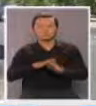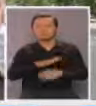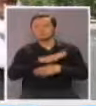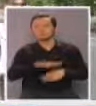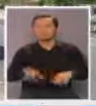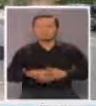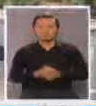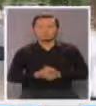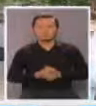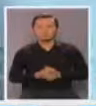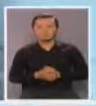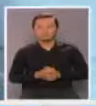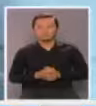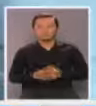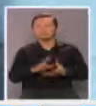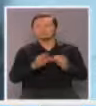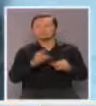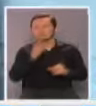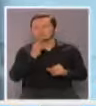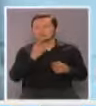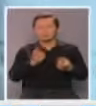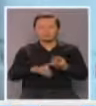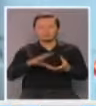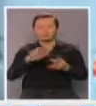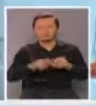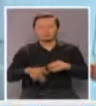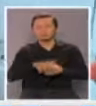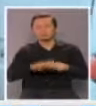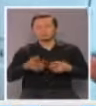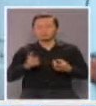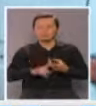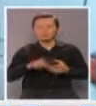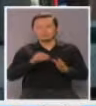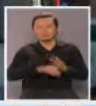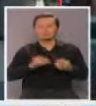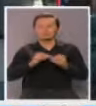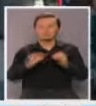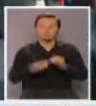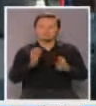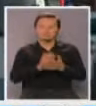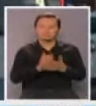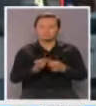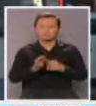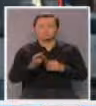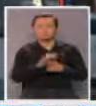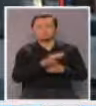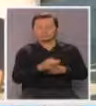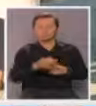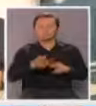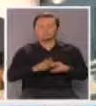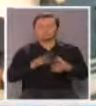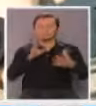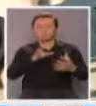оставляет желать лучшего. Наряду с трудностями в работе городского общественного транспорта есть проблемы в доступности и пригородных маршрутов.